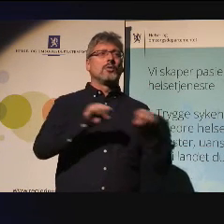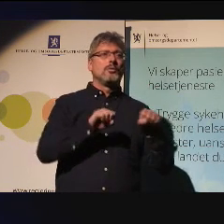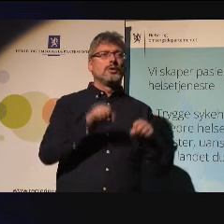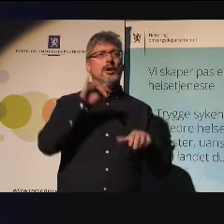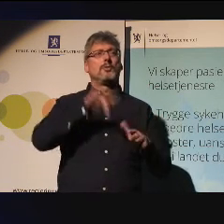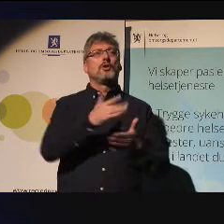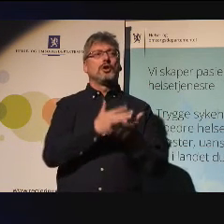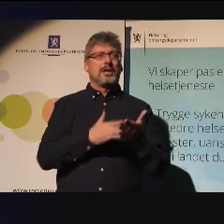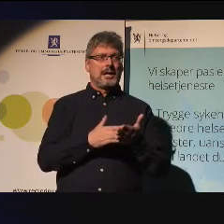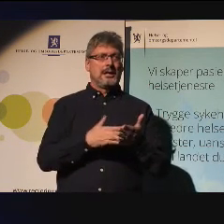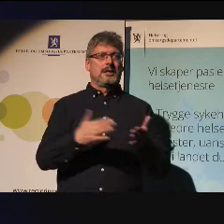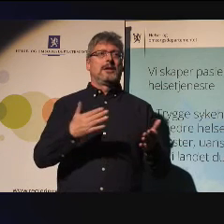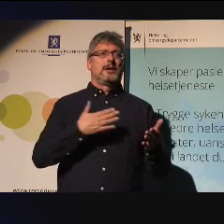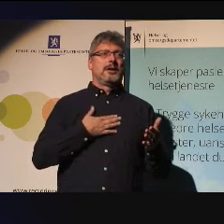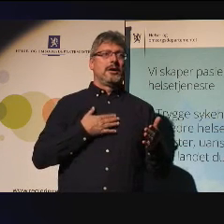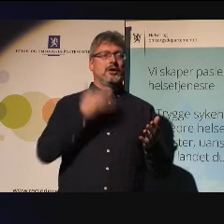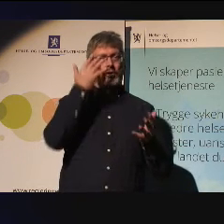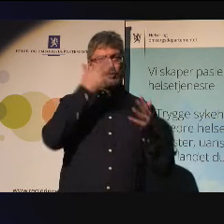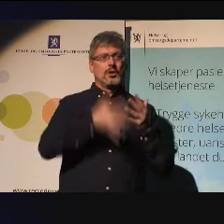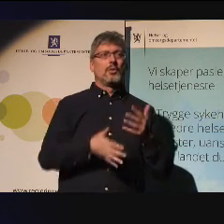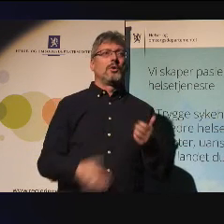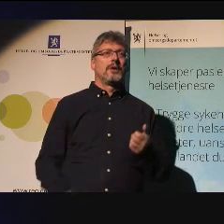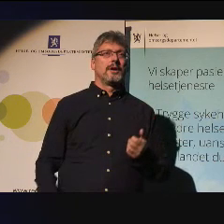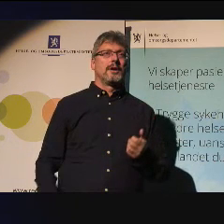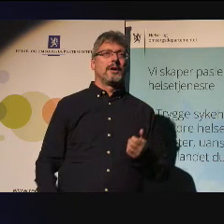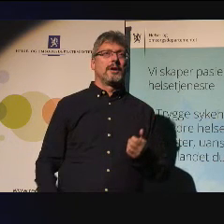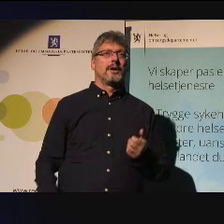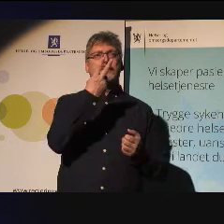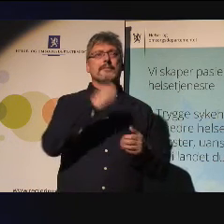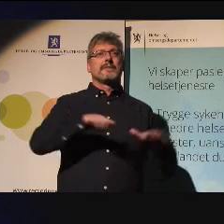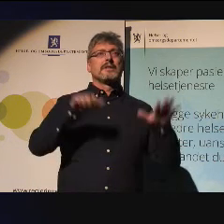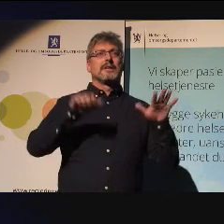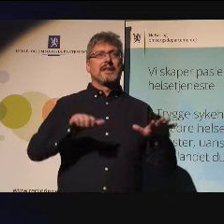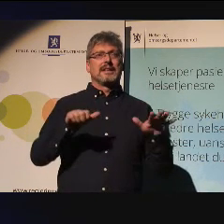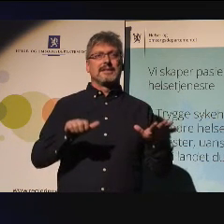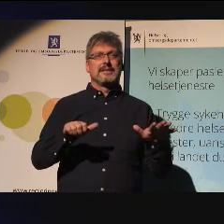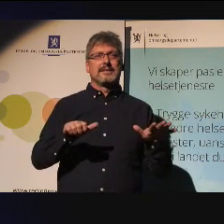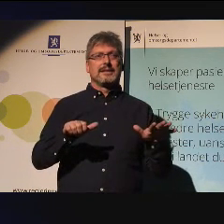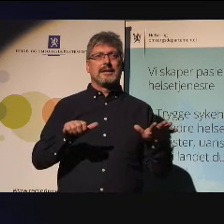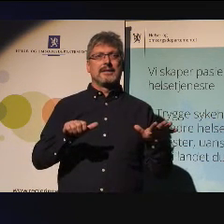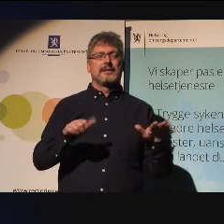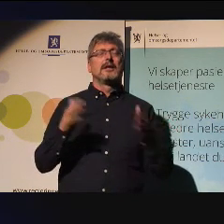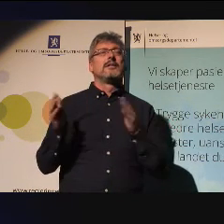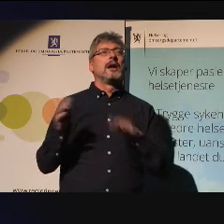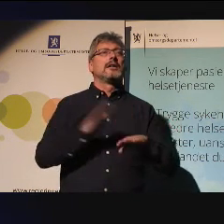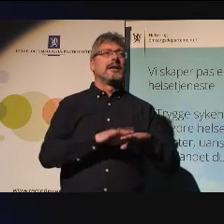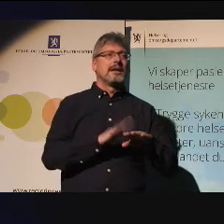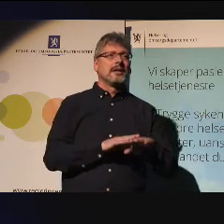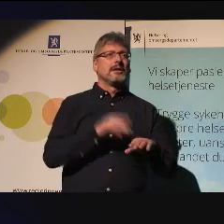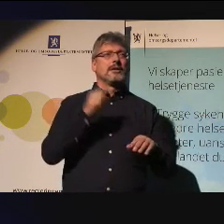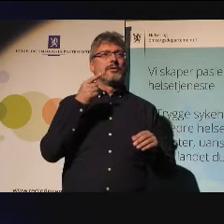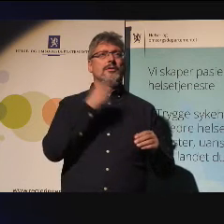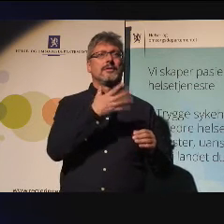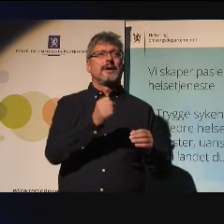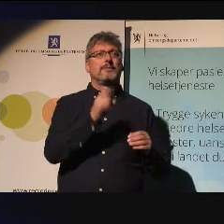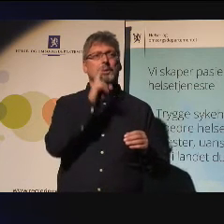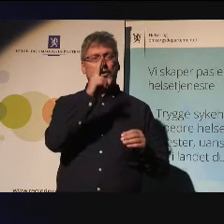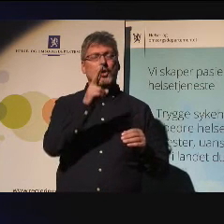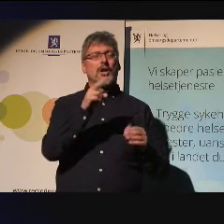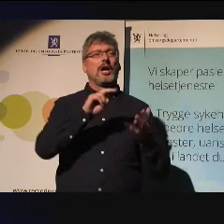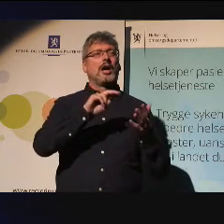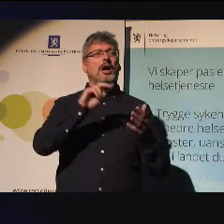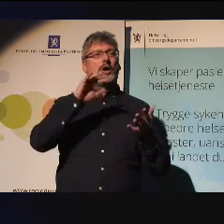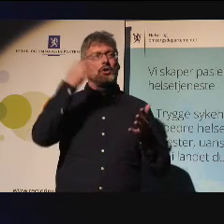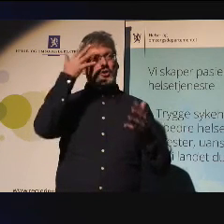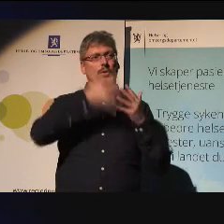rekruttert psykologer. I 2016 hadde vi lagt rette for inntil 150 nye psykologsorgsverk, og